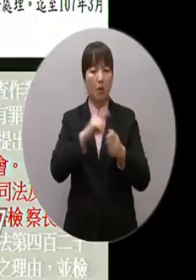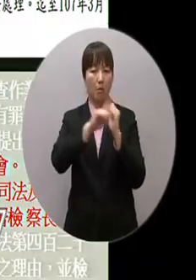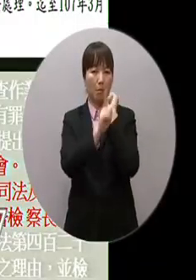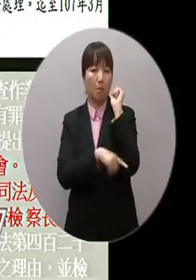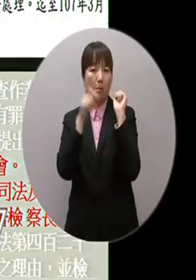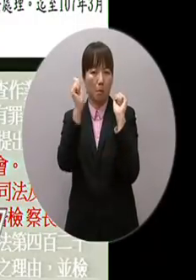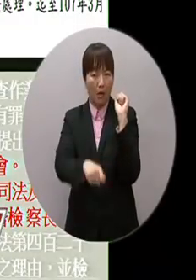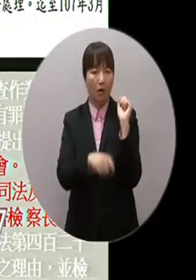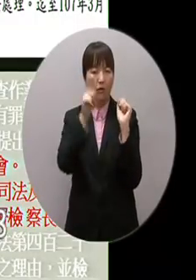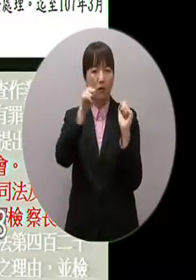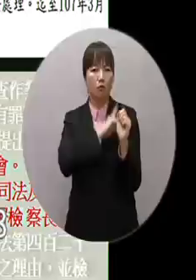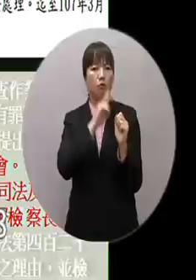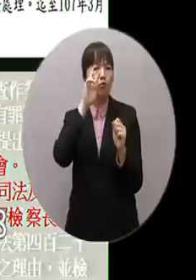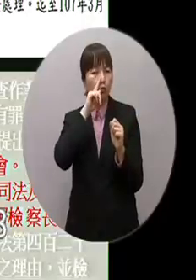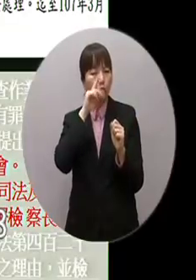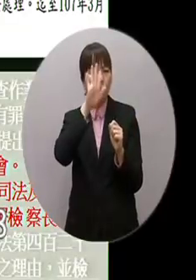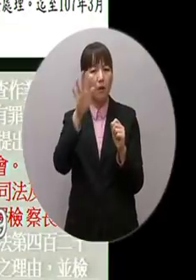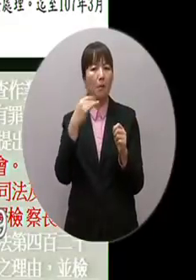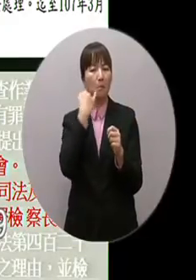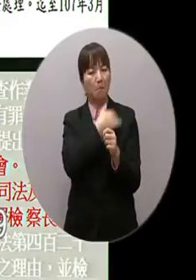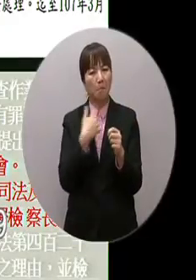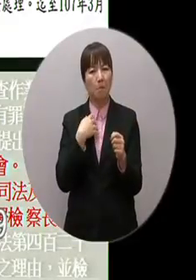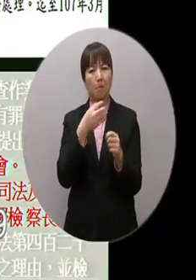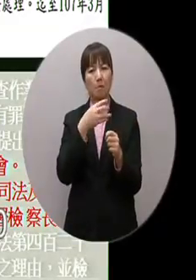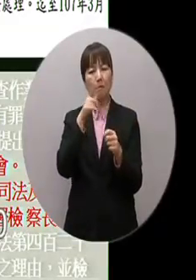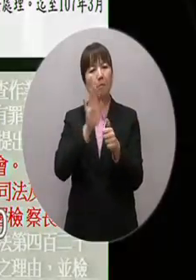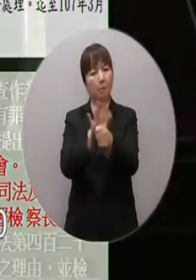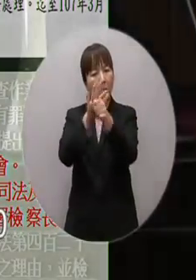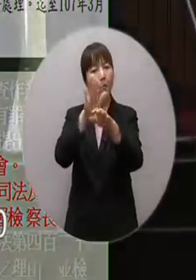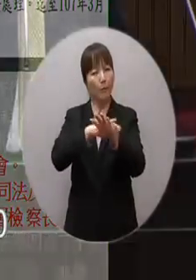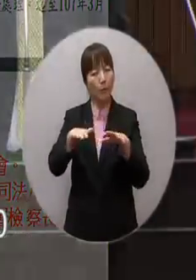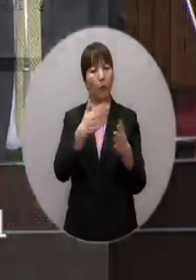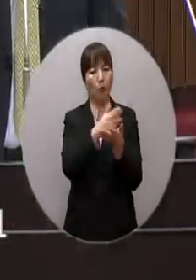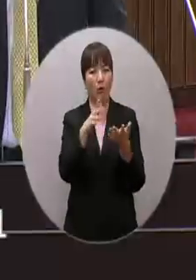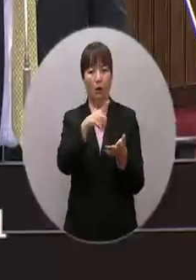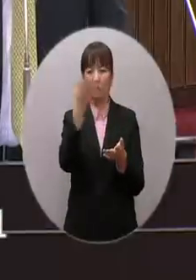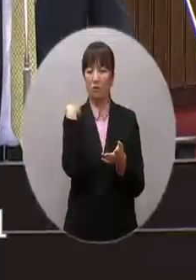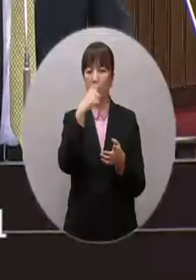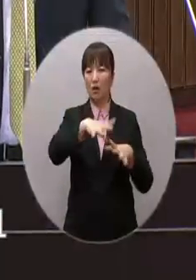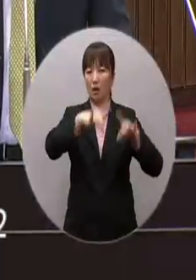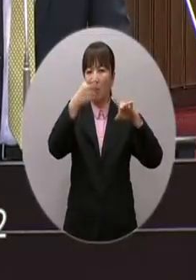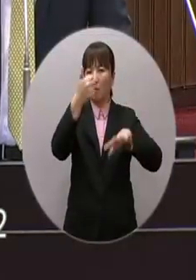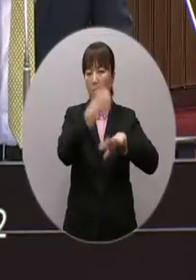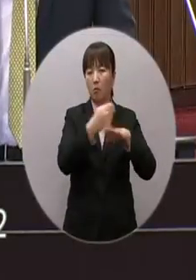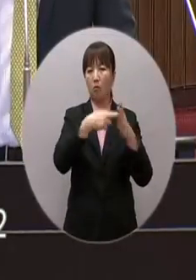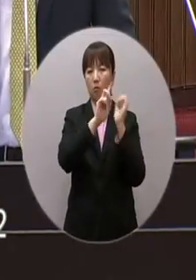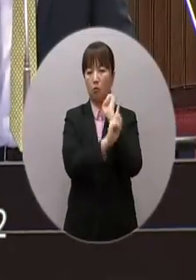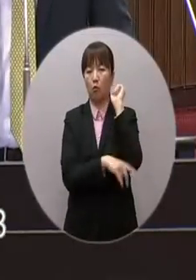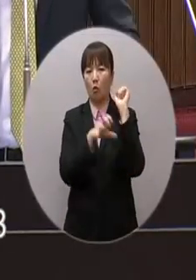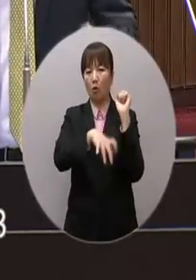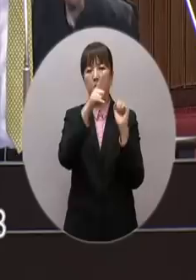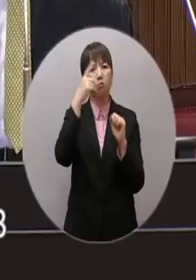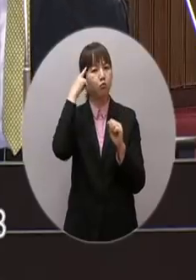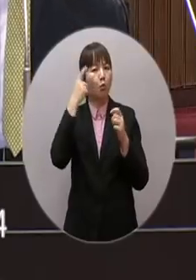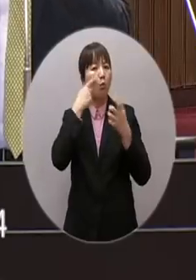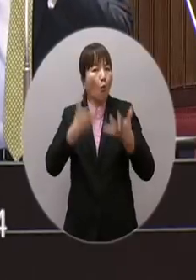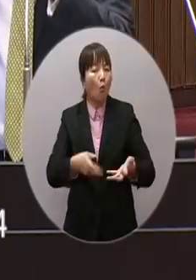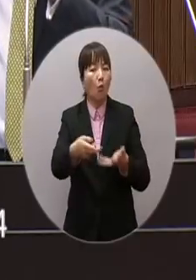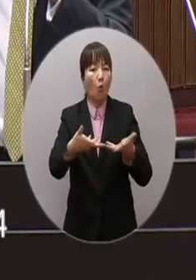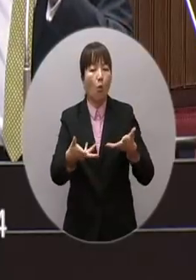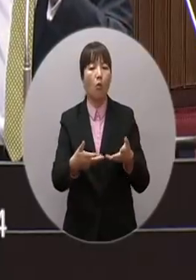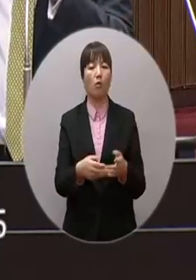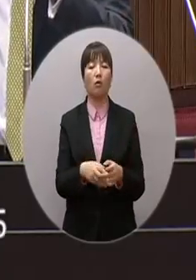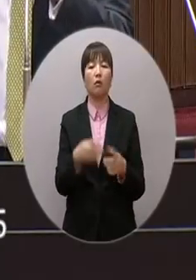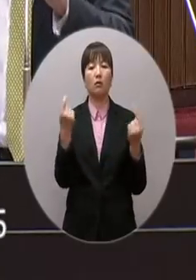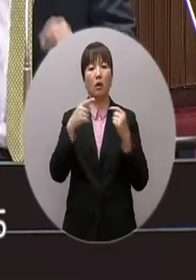判决但是有冤案可能性的要处理，这也是院长当初您在当立法委员的时候非常在意的事嘛。